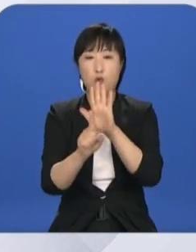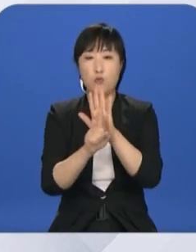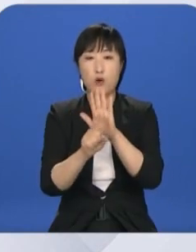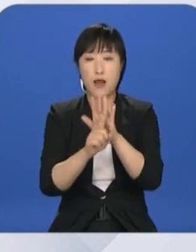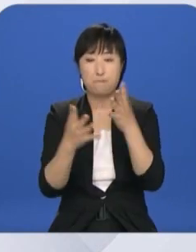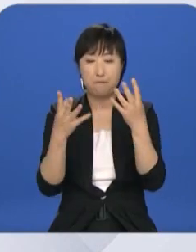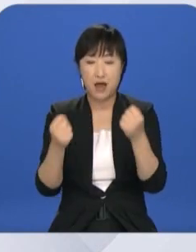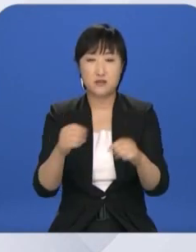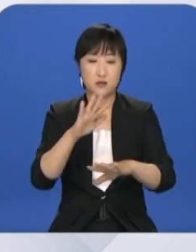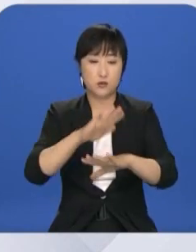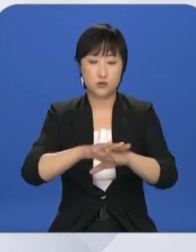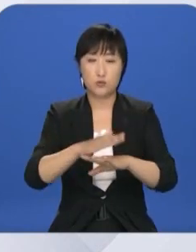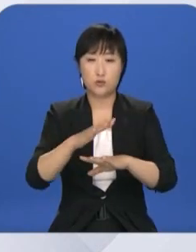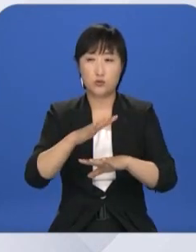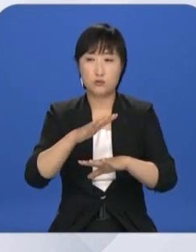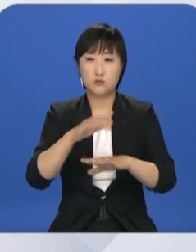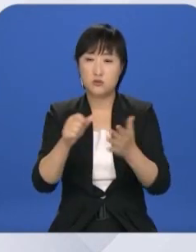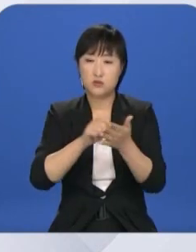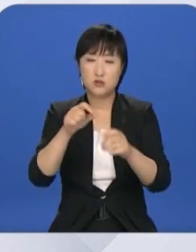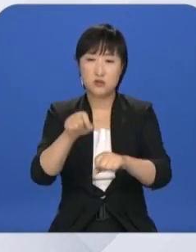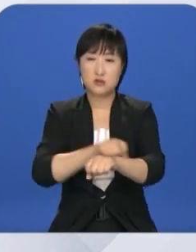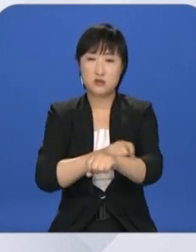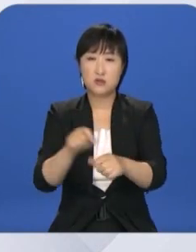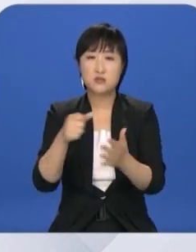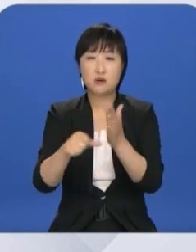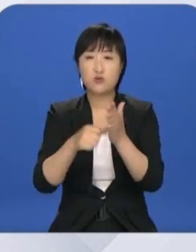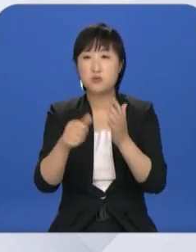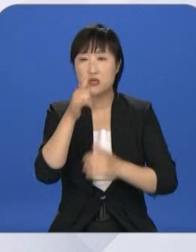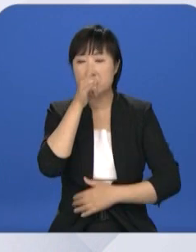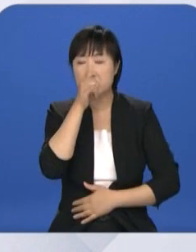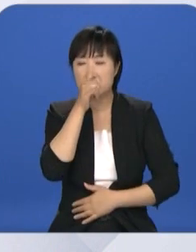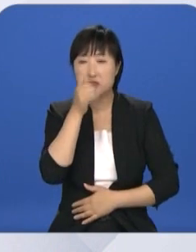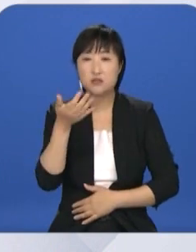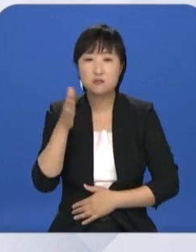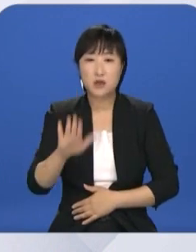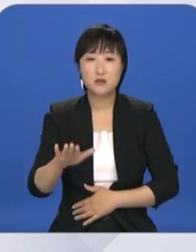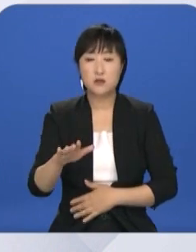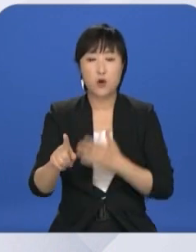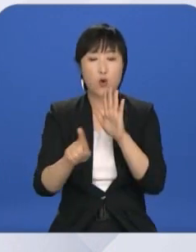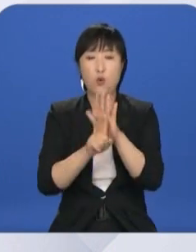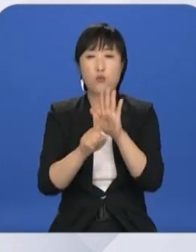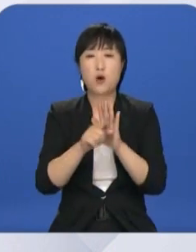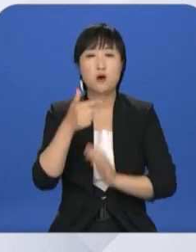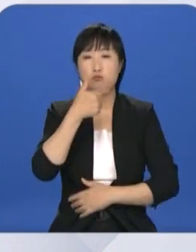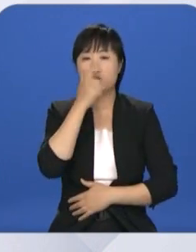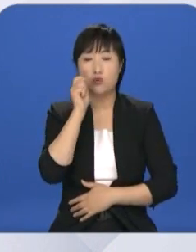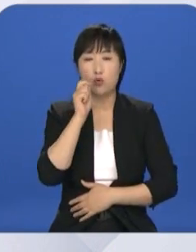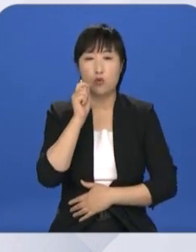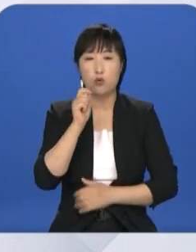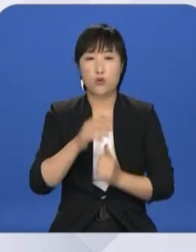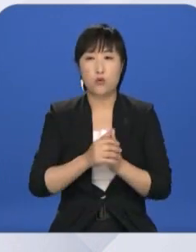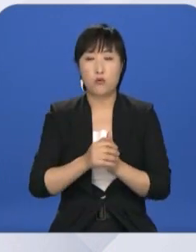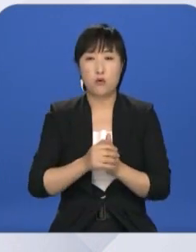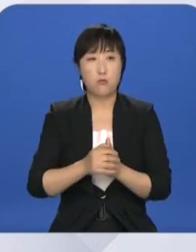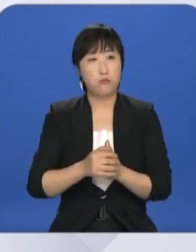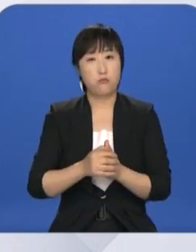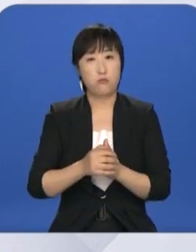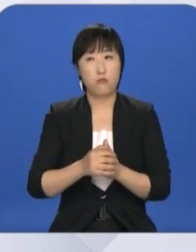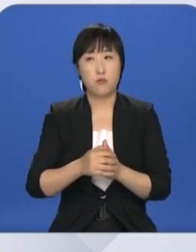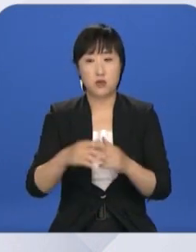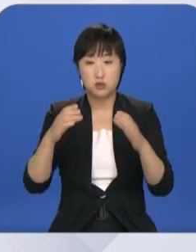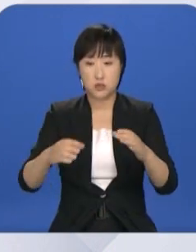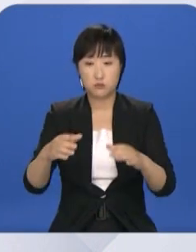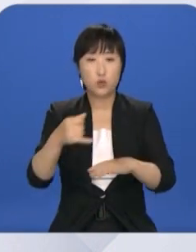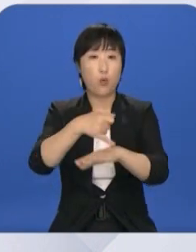많은 농수산 특산품이 있음에도 불구하고 진도를 너무 멀리 생각합니다. 지금 김도 완도김이라고 하고